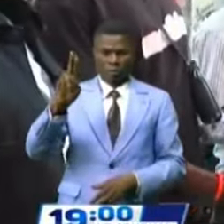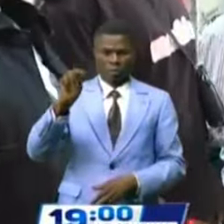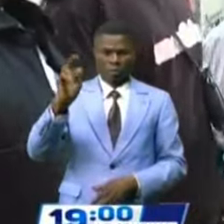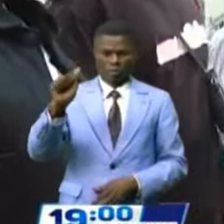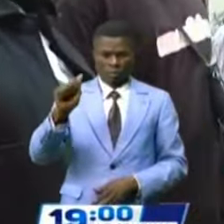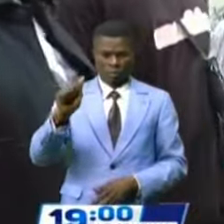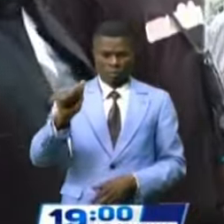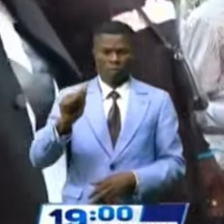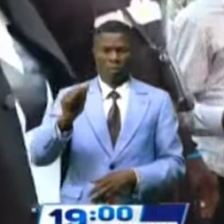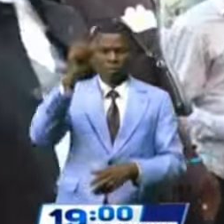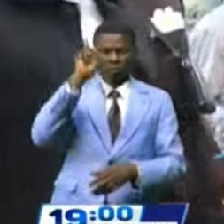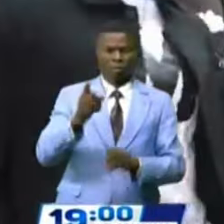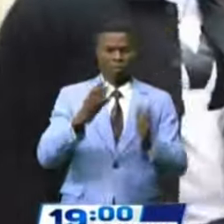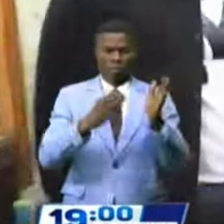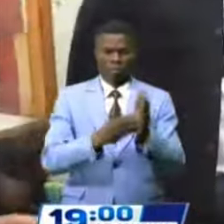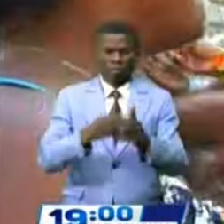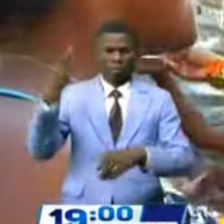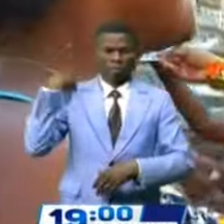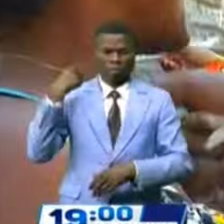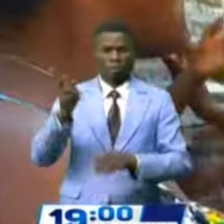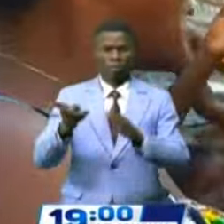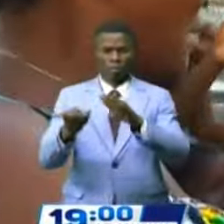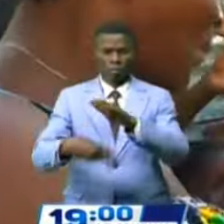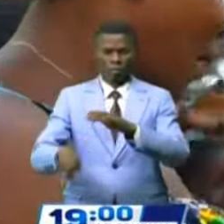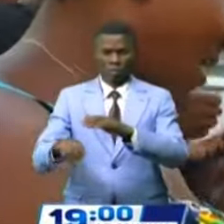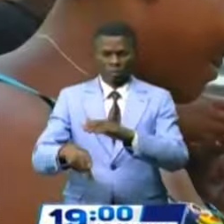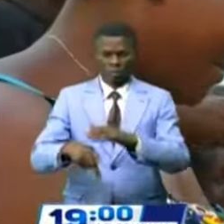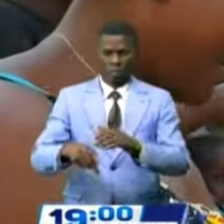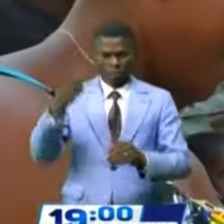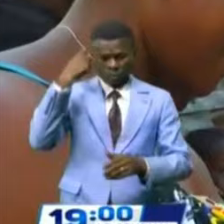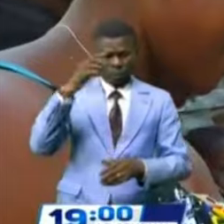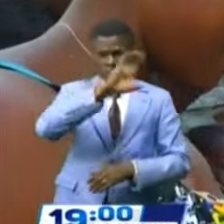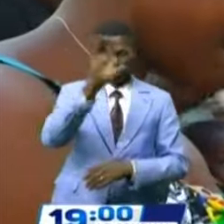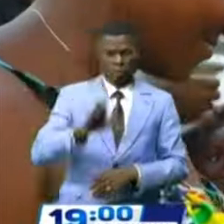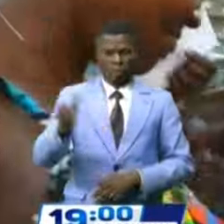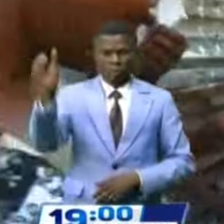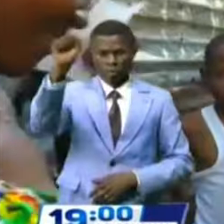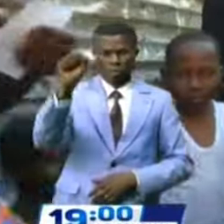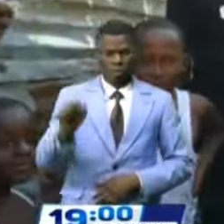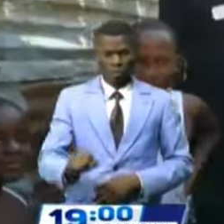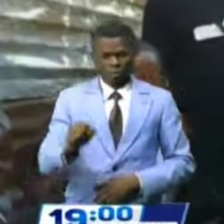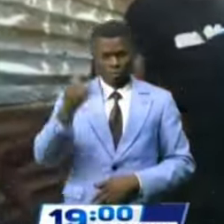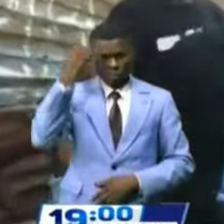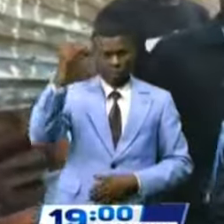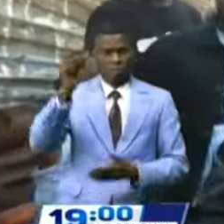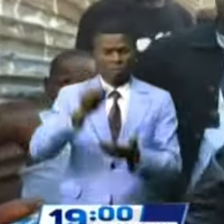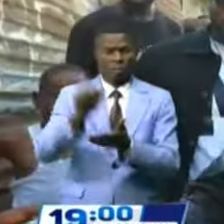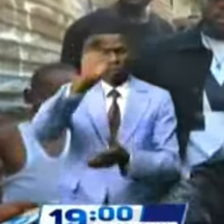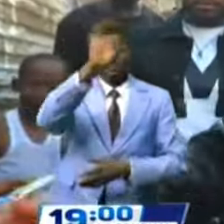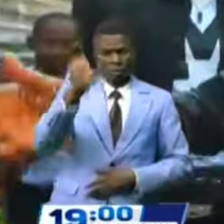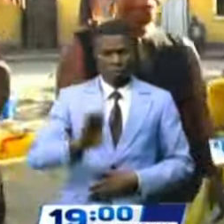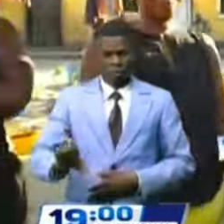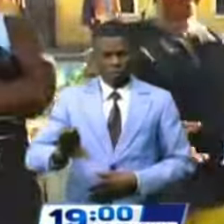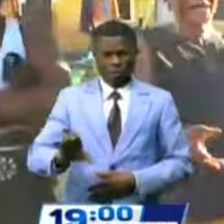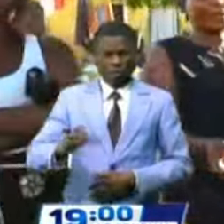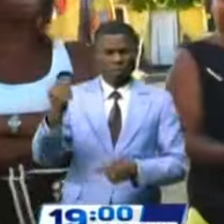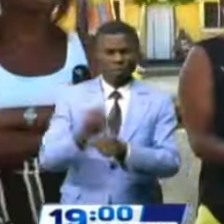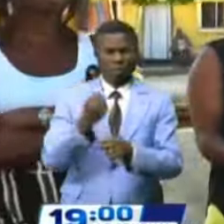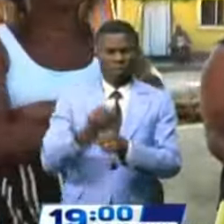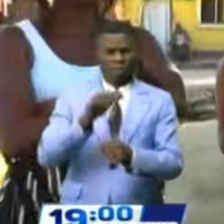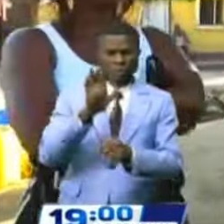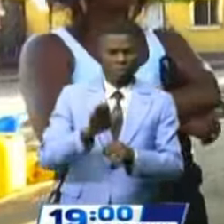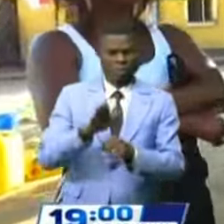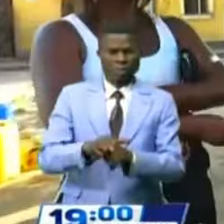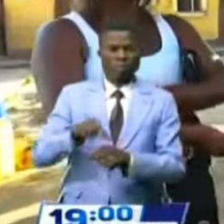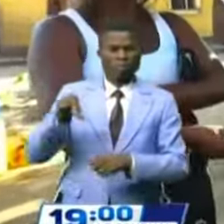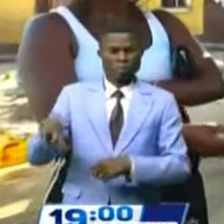la députation provinciale pour Selembao. Oui, c'est justement dans cette commune qu'il a presque implanté son